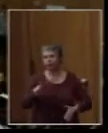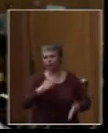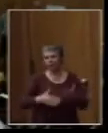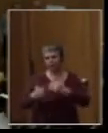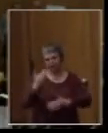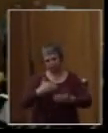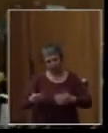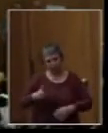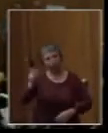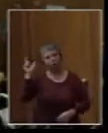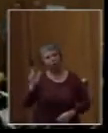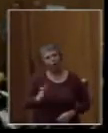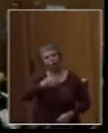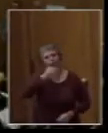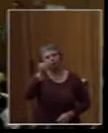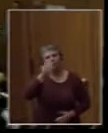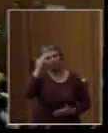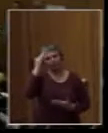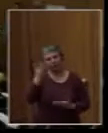χαιρετισμό.